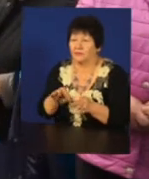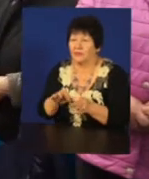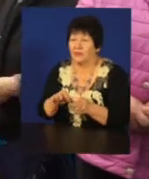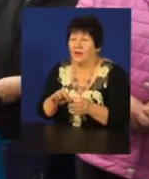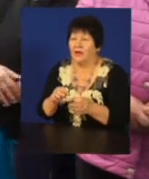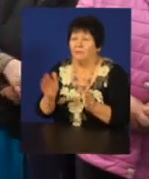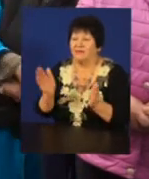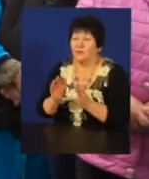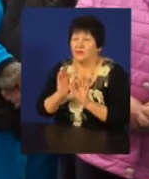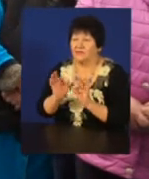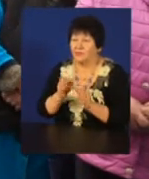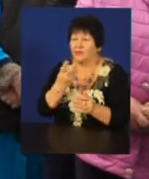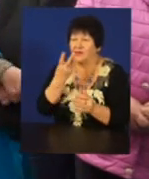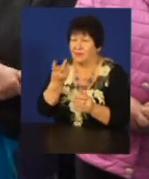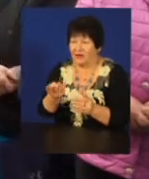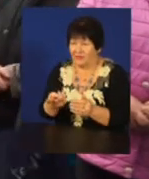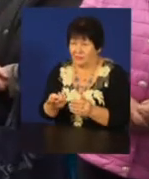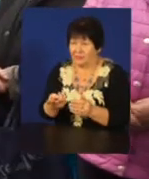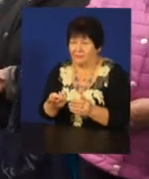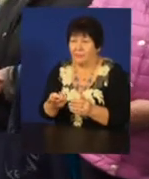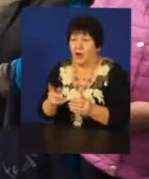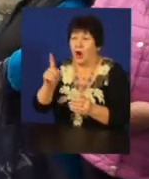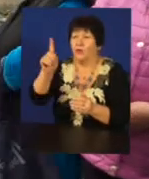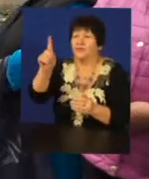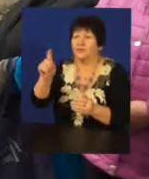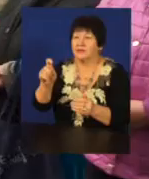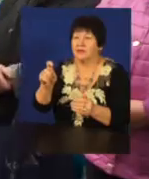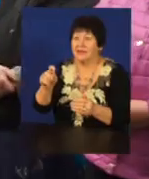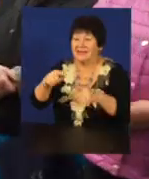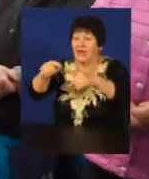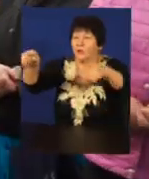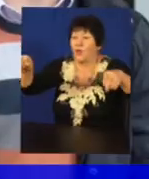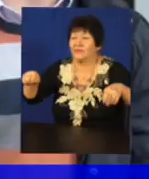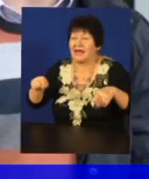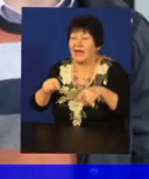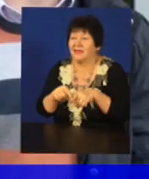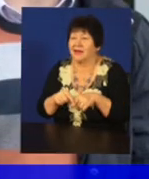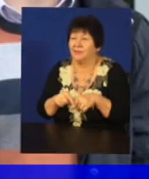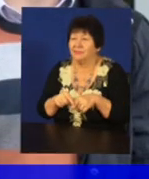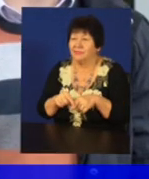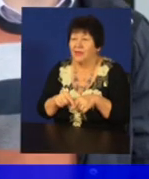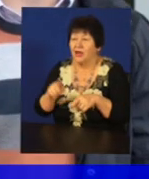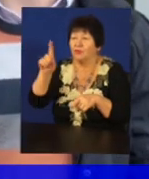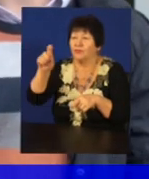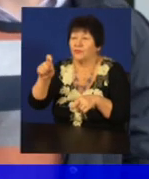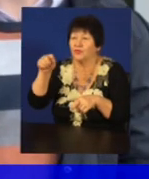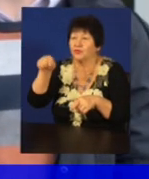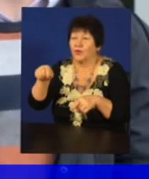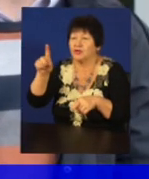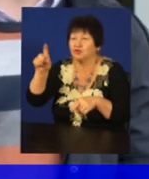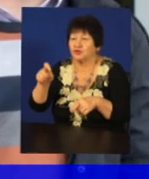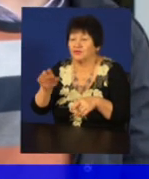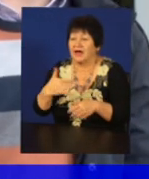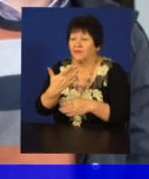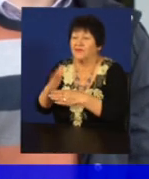scurt, este prevăzut achiziționarea a 100 de containere de 1,1 ton capacitatea, care vor